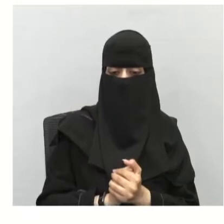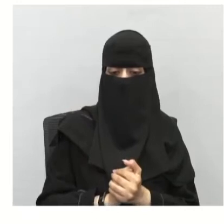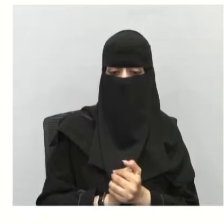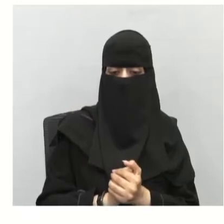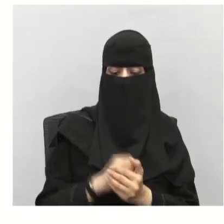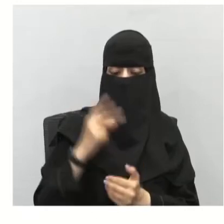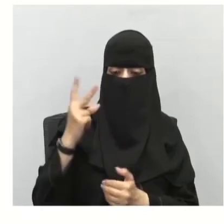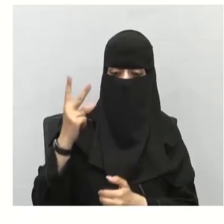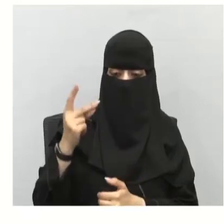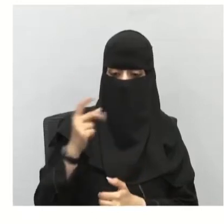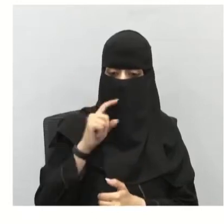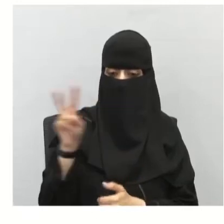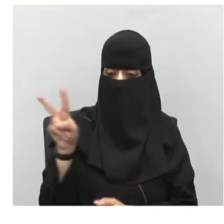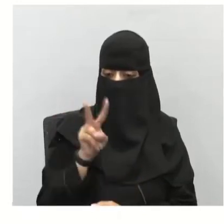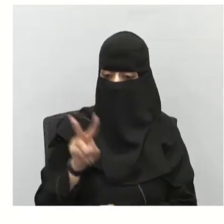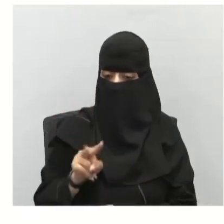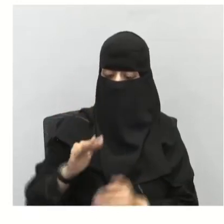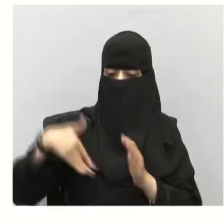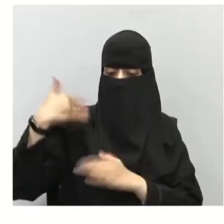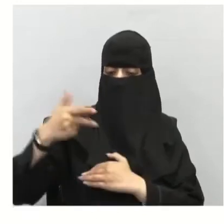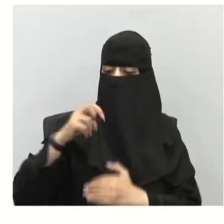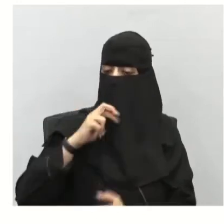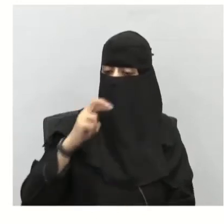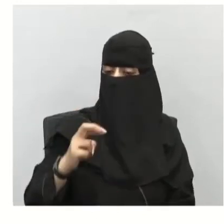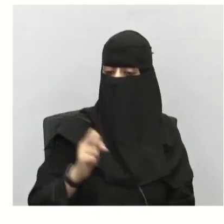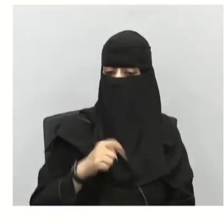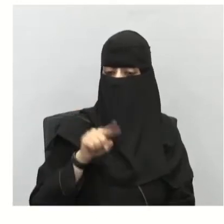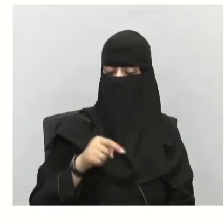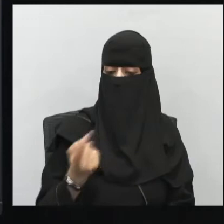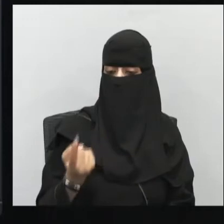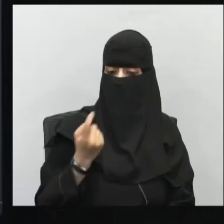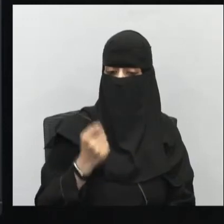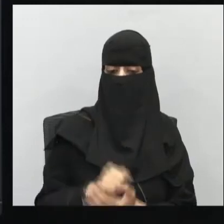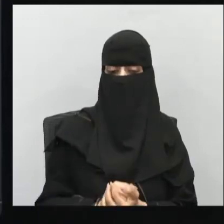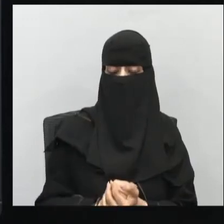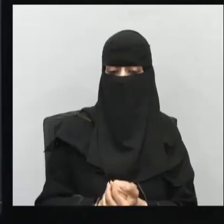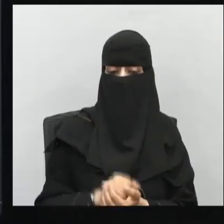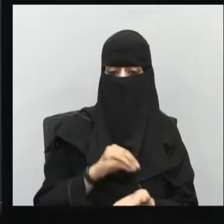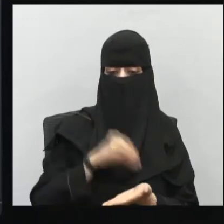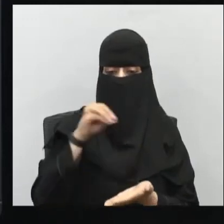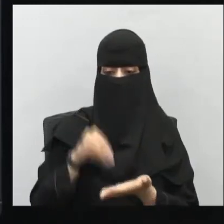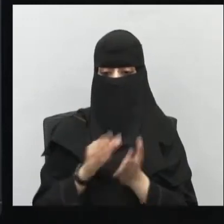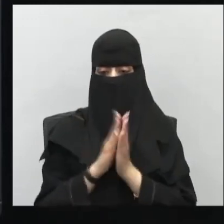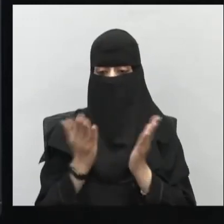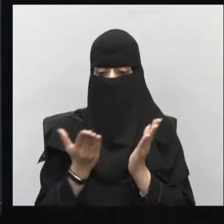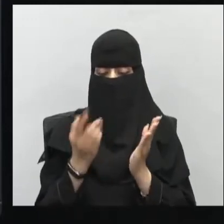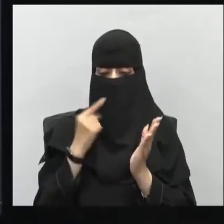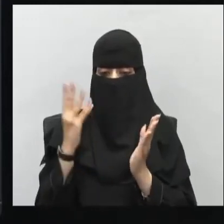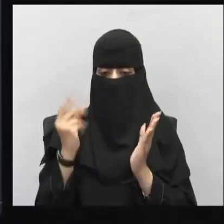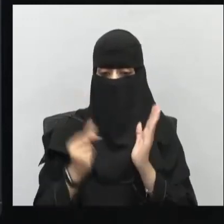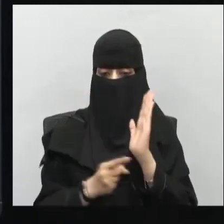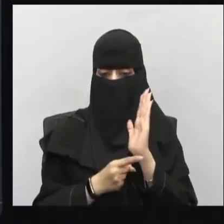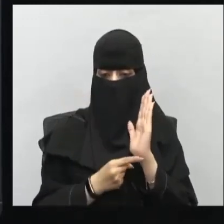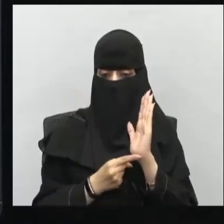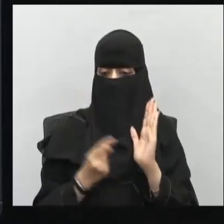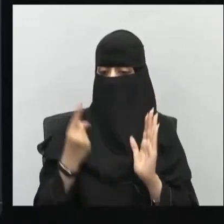ثانيا أقرأ ثم أجيب. المطلوب الآن صغاري أنتقل إلى الكتاب المدرسي، رقم الصفحة موجود